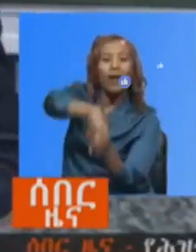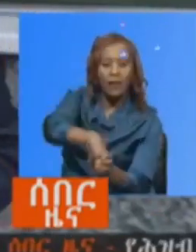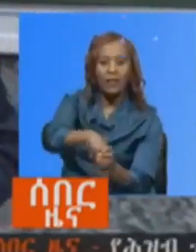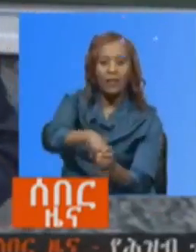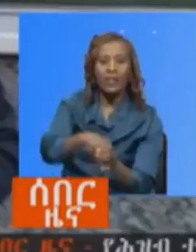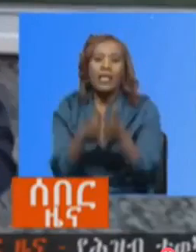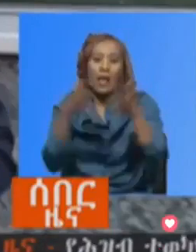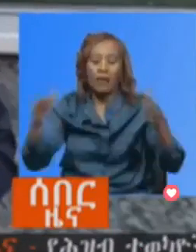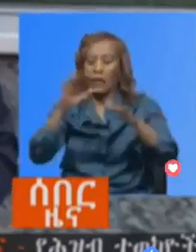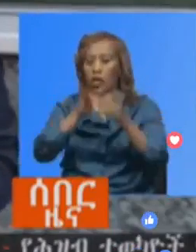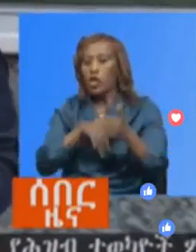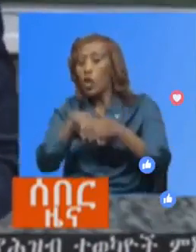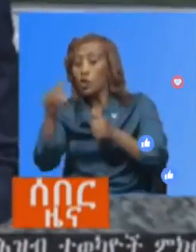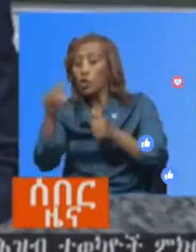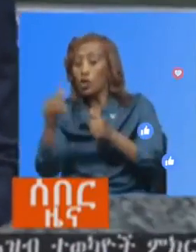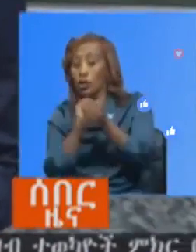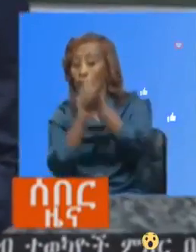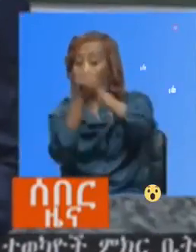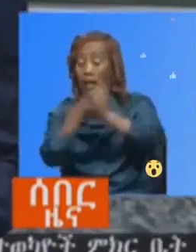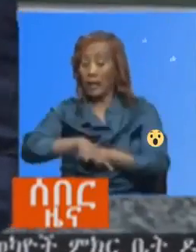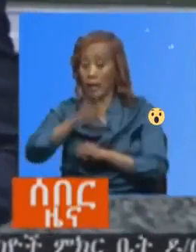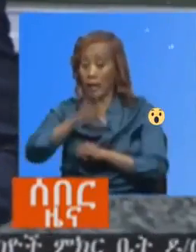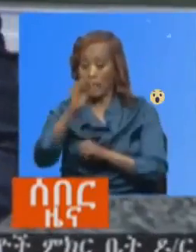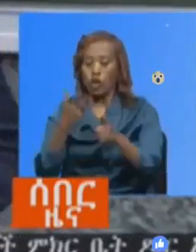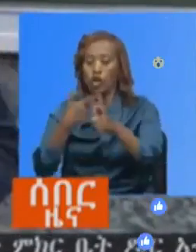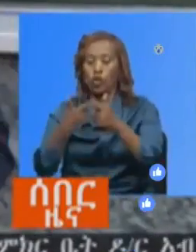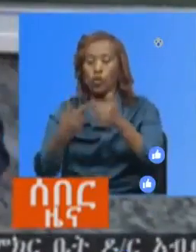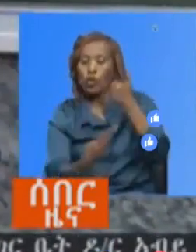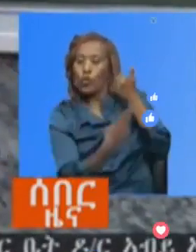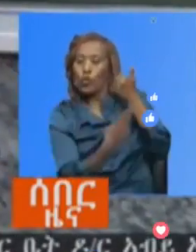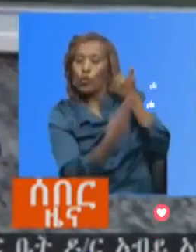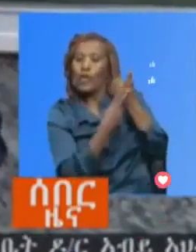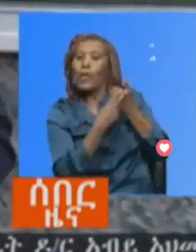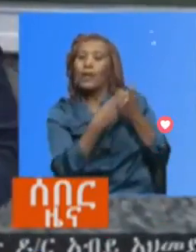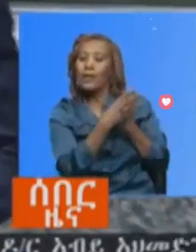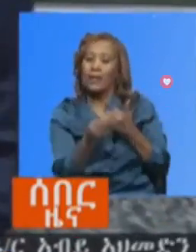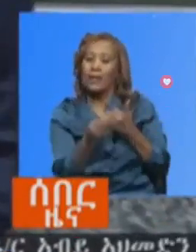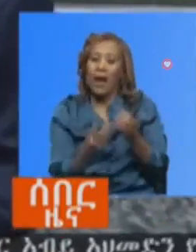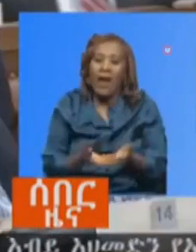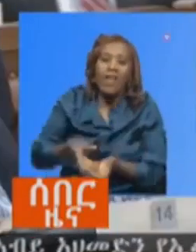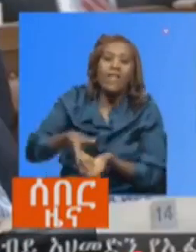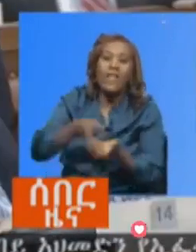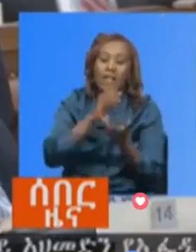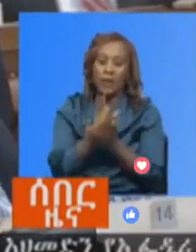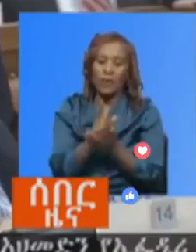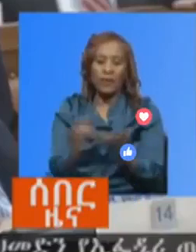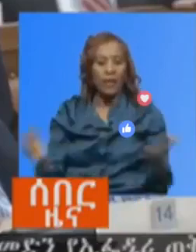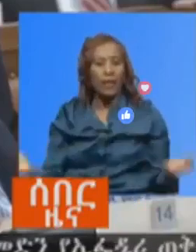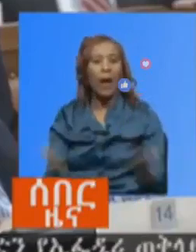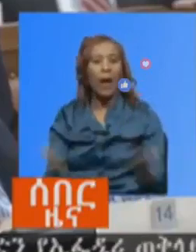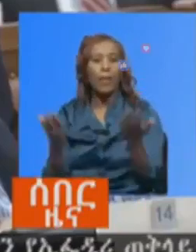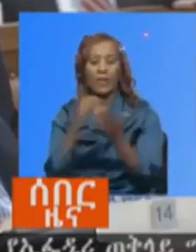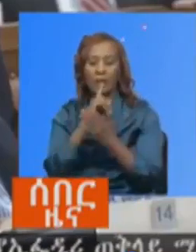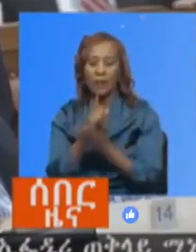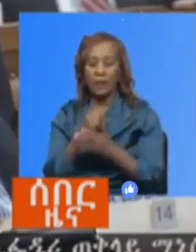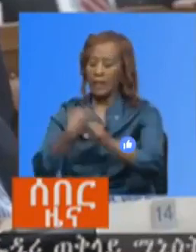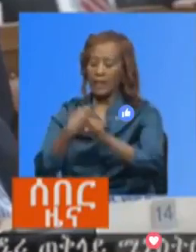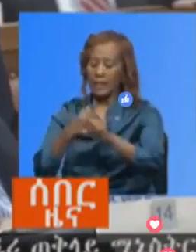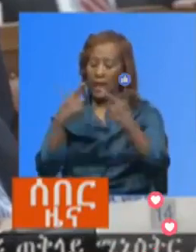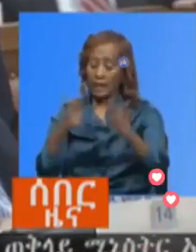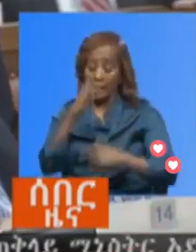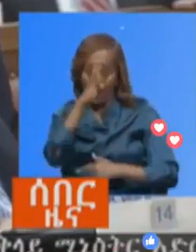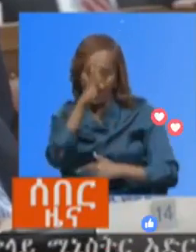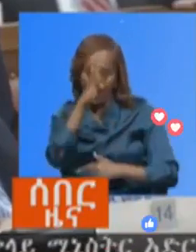ለማስፋት፣ የውጭ ምንዛሪ ግኝትን እንዲሁም ቁጠባንና ኢንቨስትመንትን ለማበረታታት፣ የስራ ዕድል